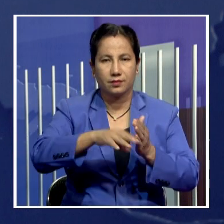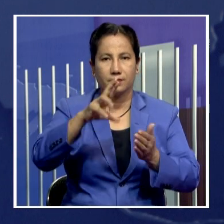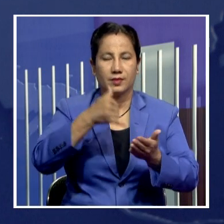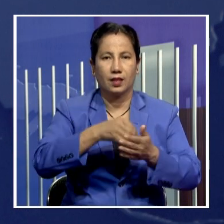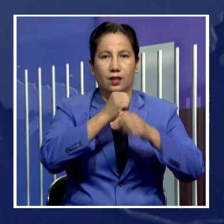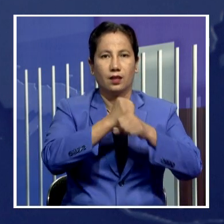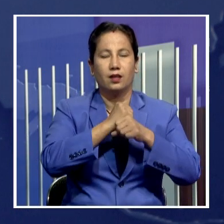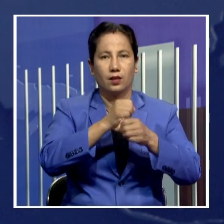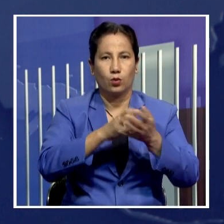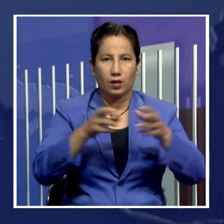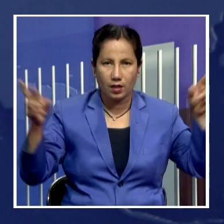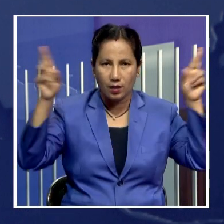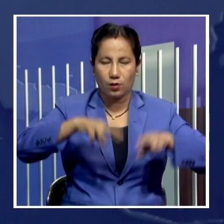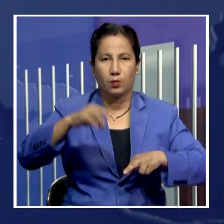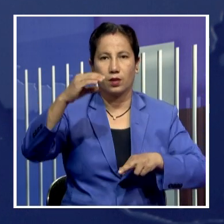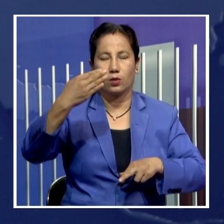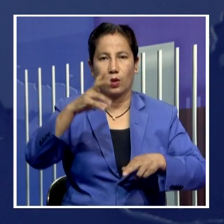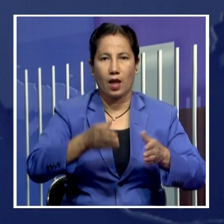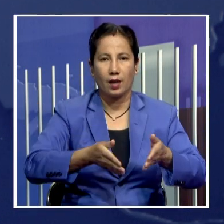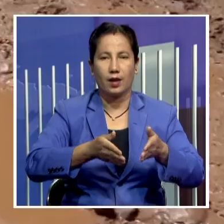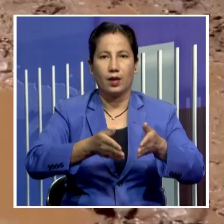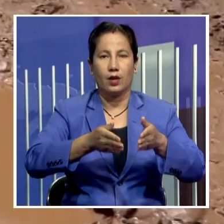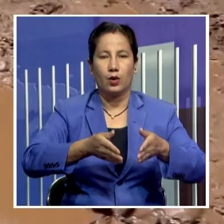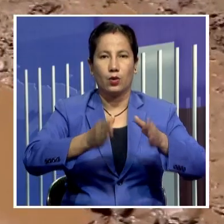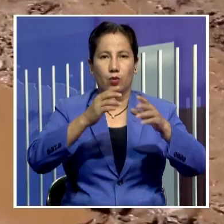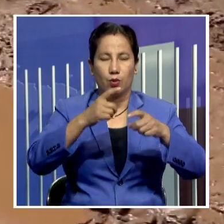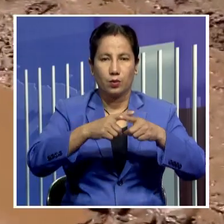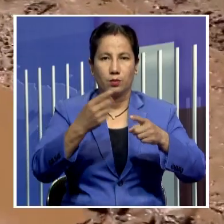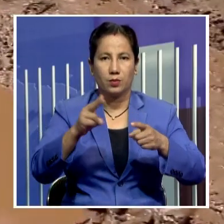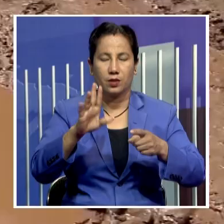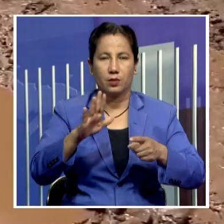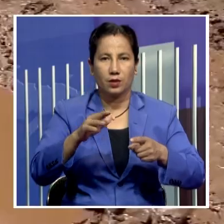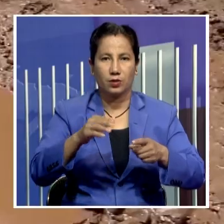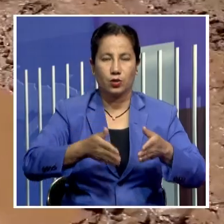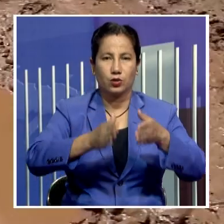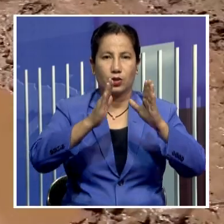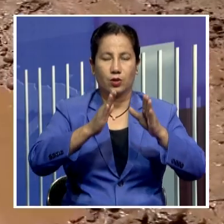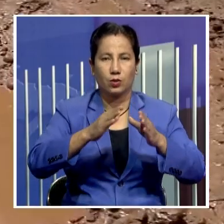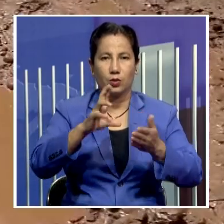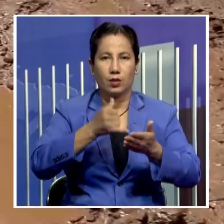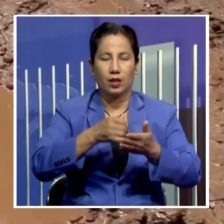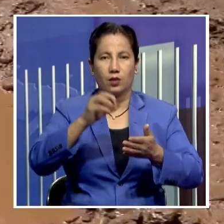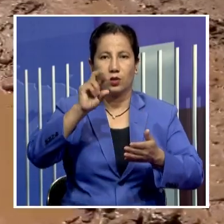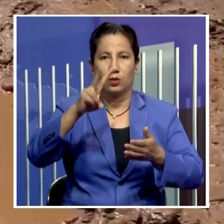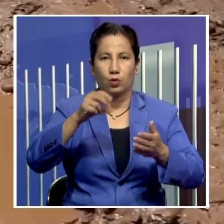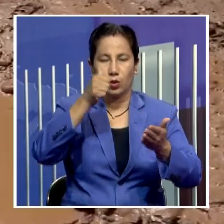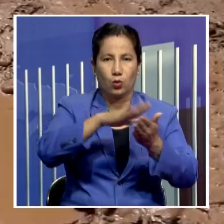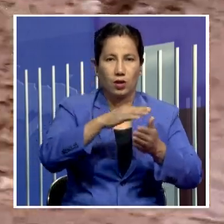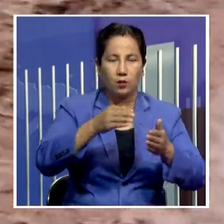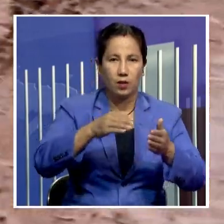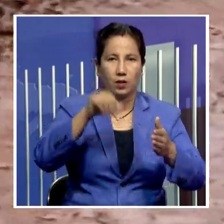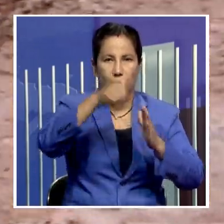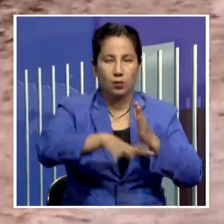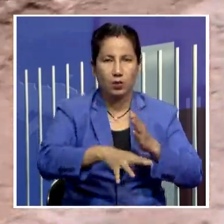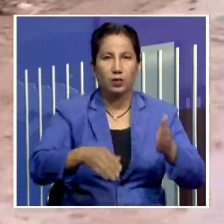को घोराही रोल्पा को हलेरी जोड़ने शहीद मार्ग बंद भएको छ। सड़क खंड अंतर्गत को दांग को दुई खोली में पहिरो गए पछि सड़क